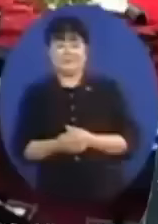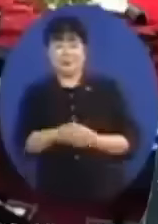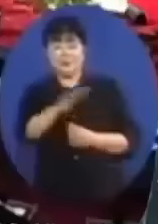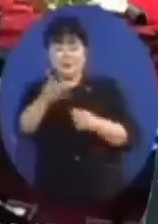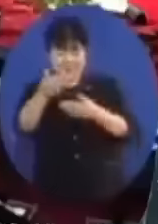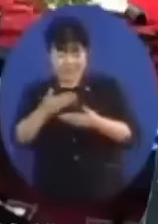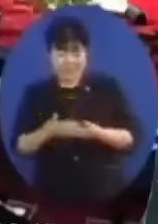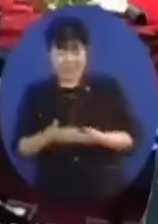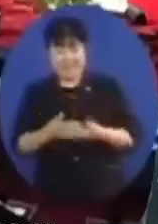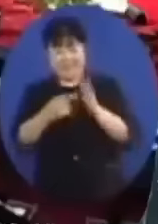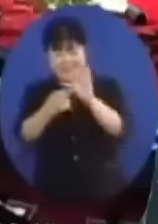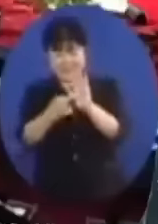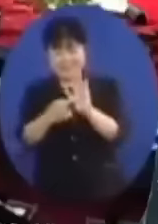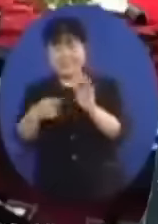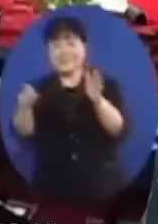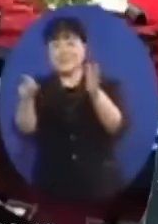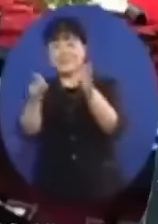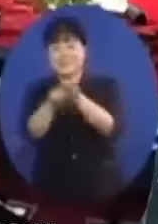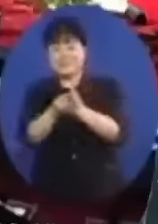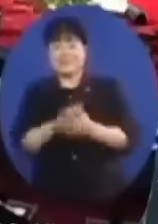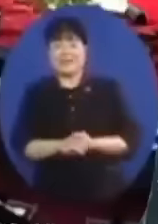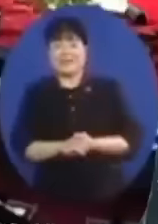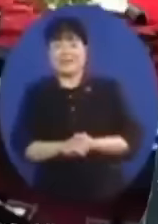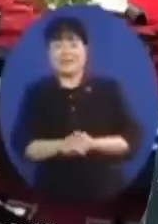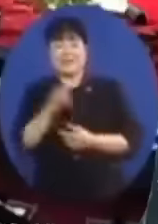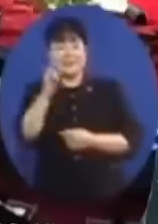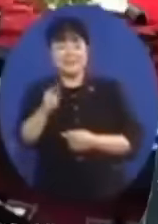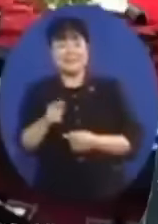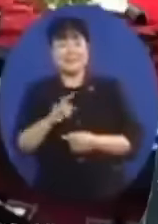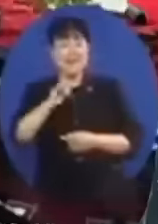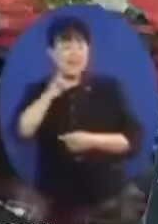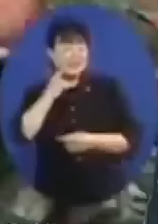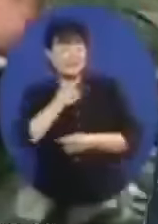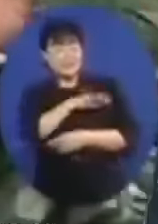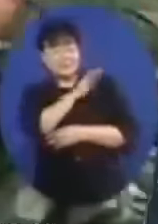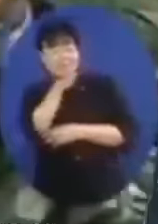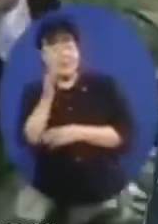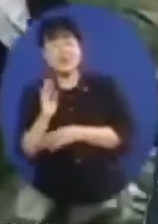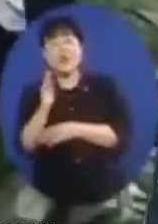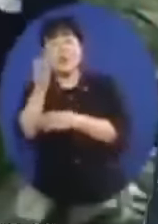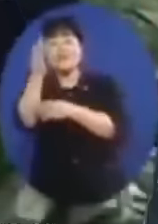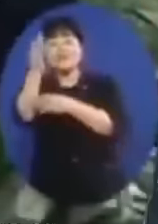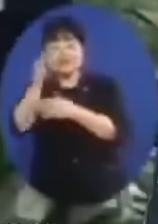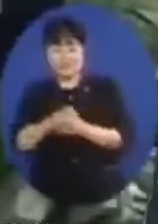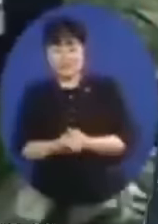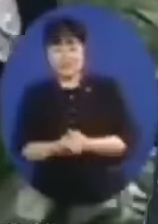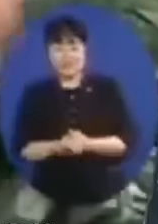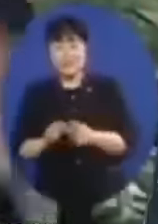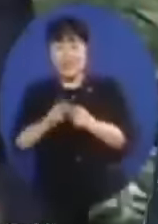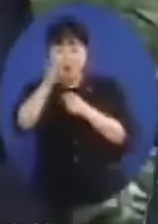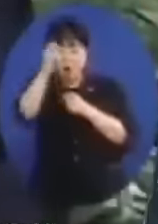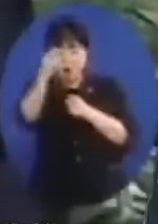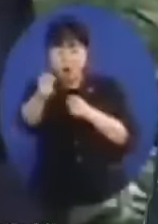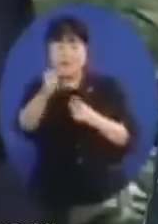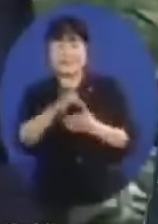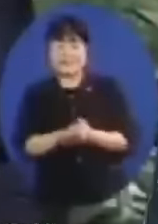우리에게 나타나신 것입니다. 그 아름답고 영광스럽고 영원한